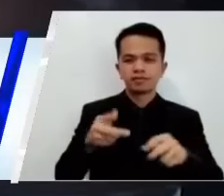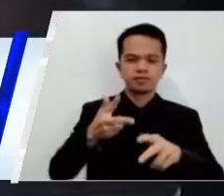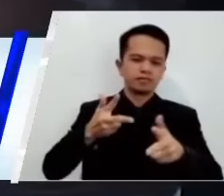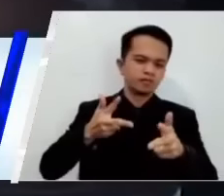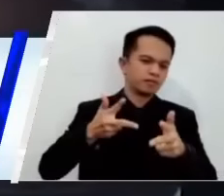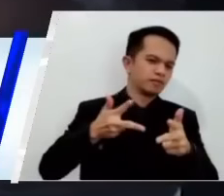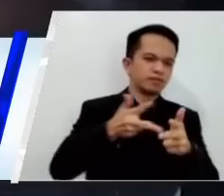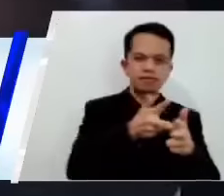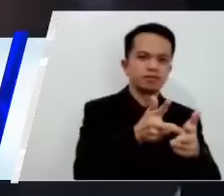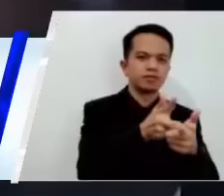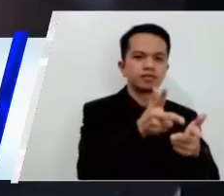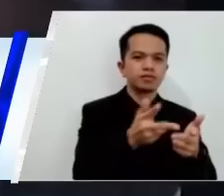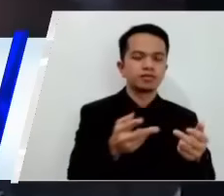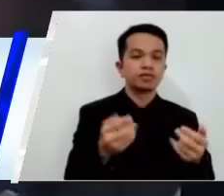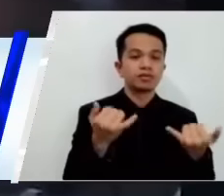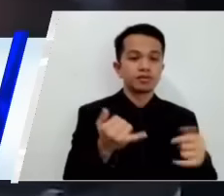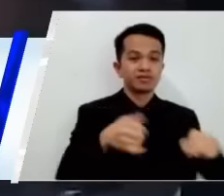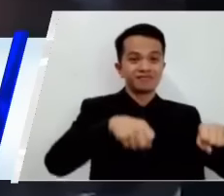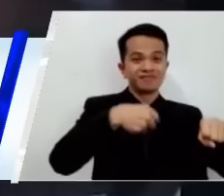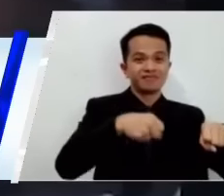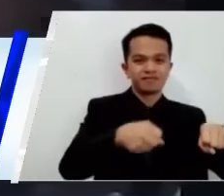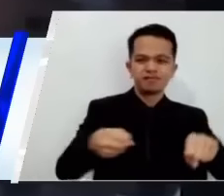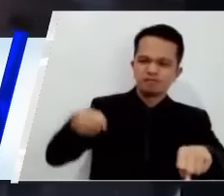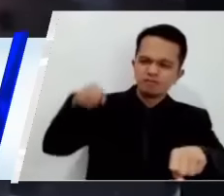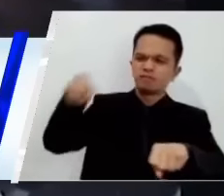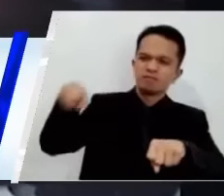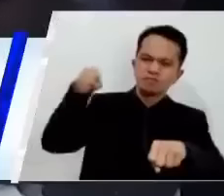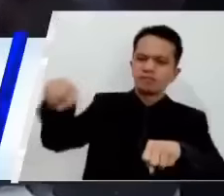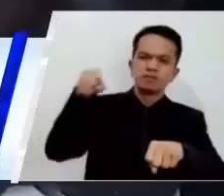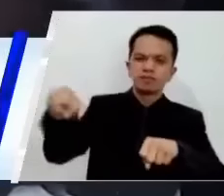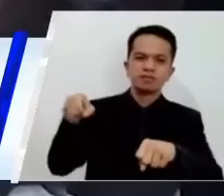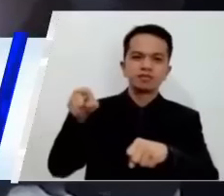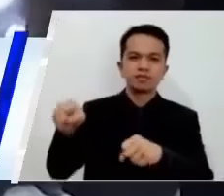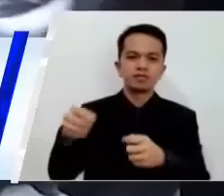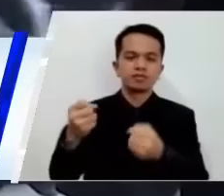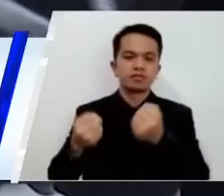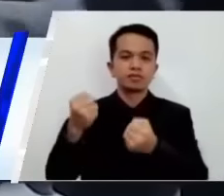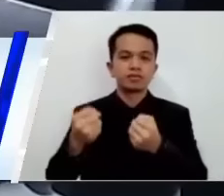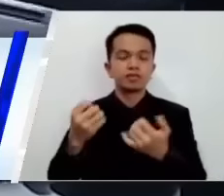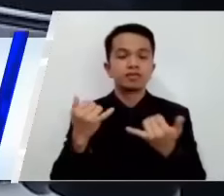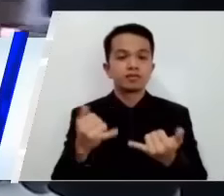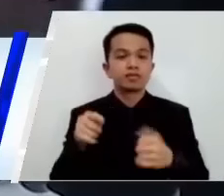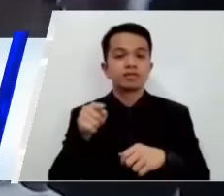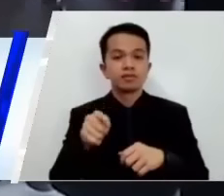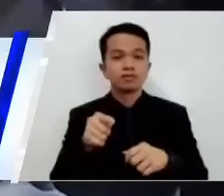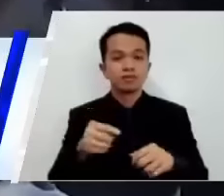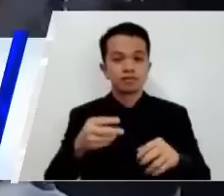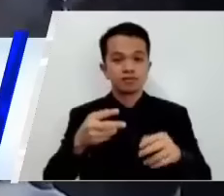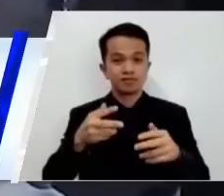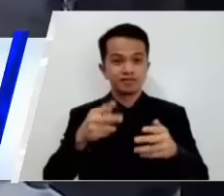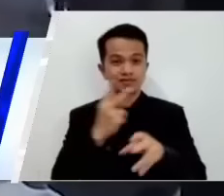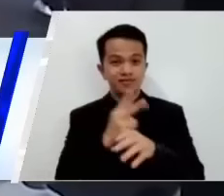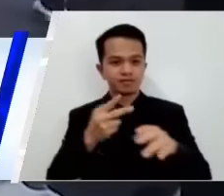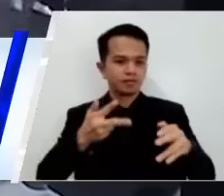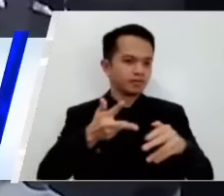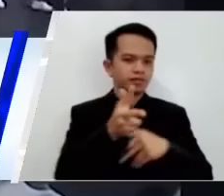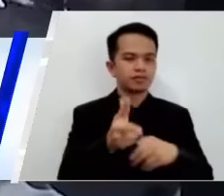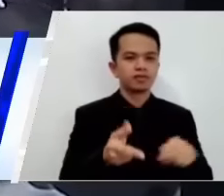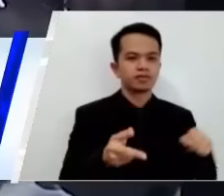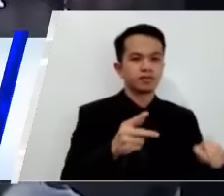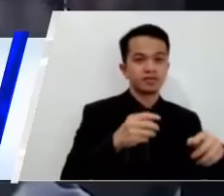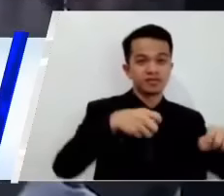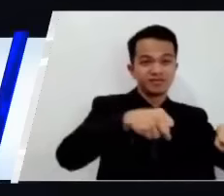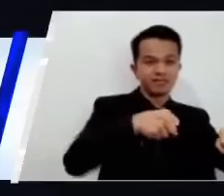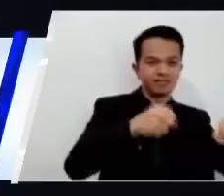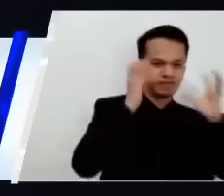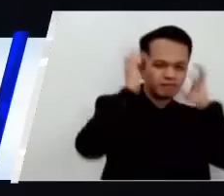Pinagsusundok naman ng rider ang van. At nung umarangkada pa ang van, hinampas na niya ito ng helmet. Habang